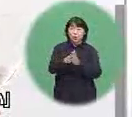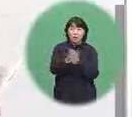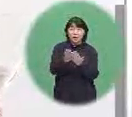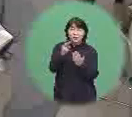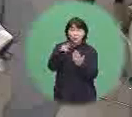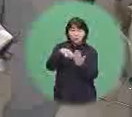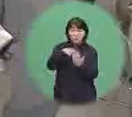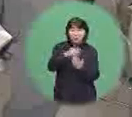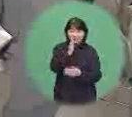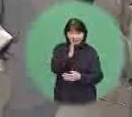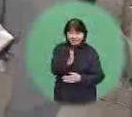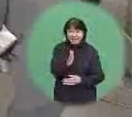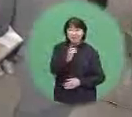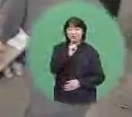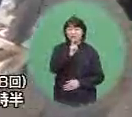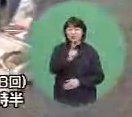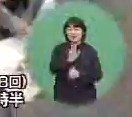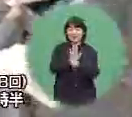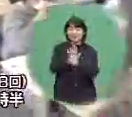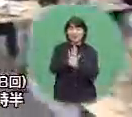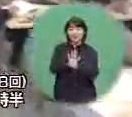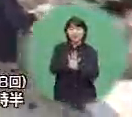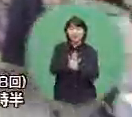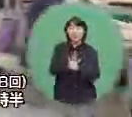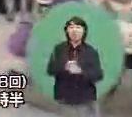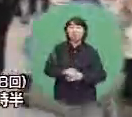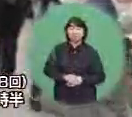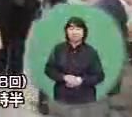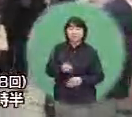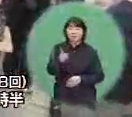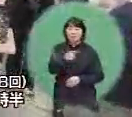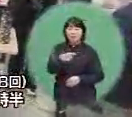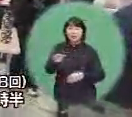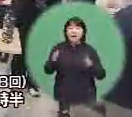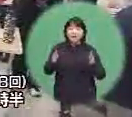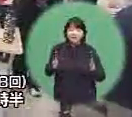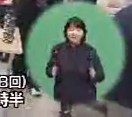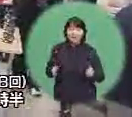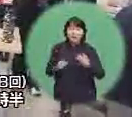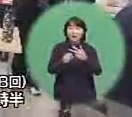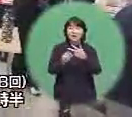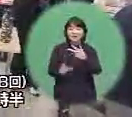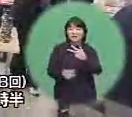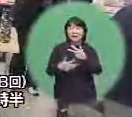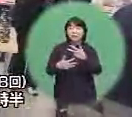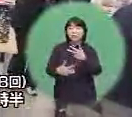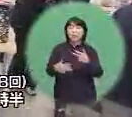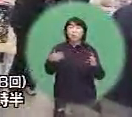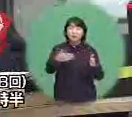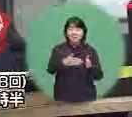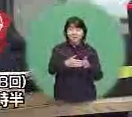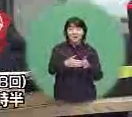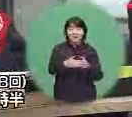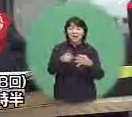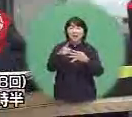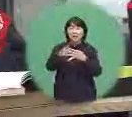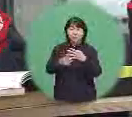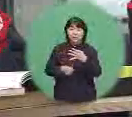。今年度の第1期は7月8日まで毎週土曜日に開講され